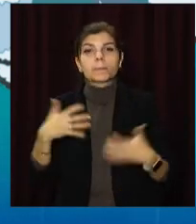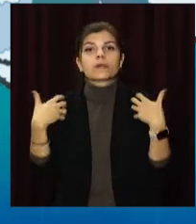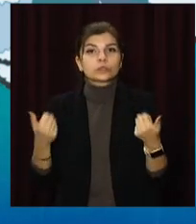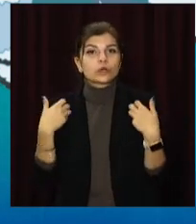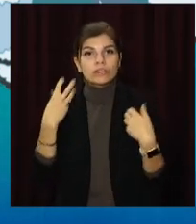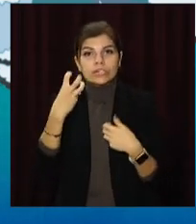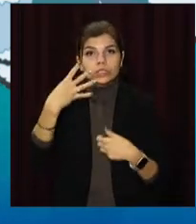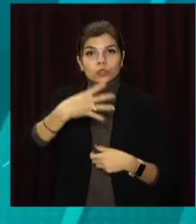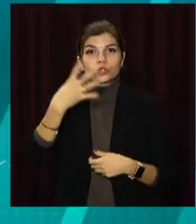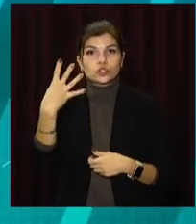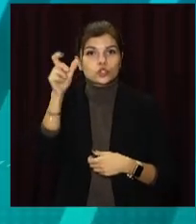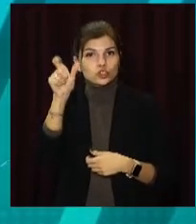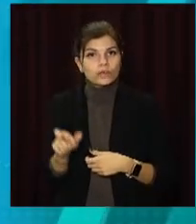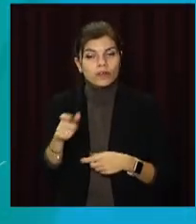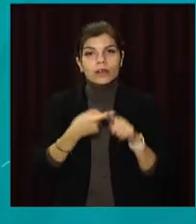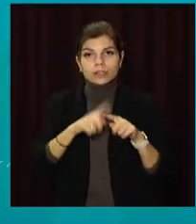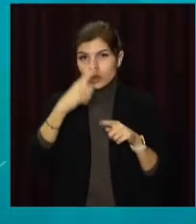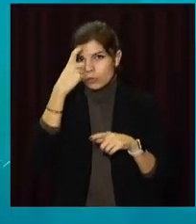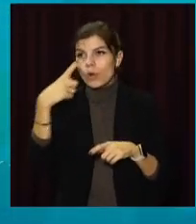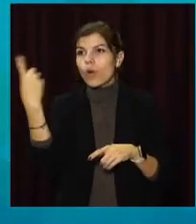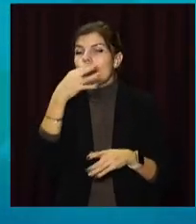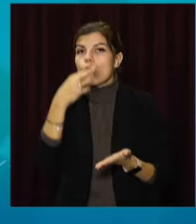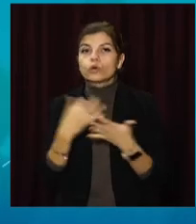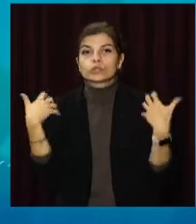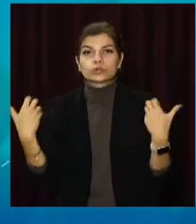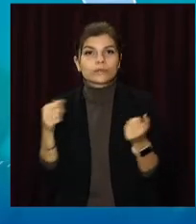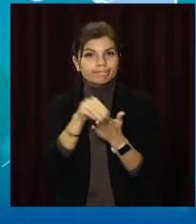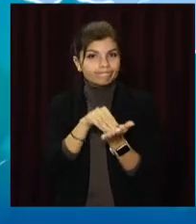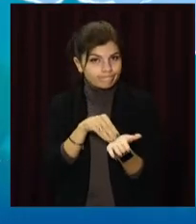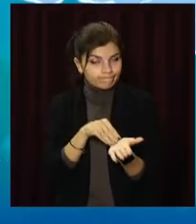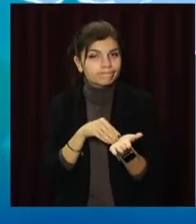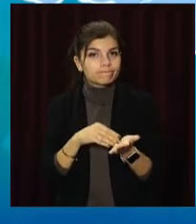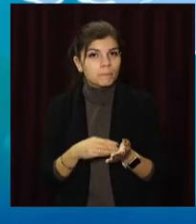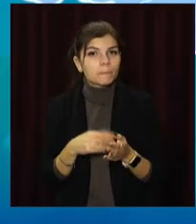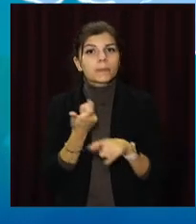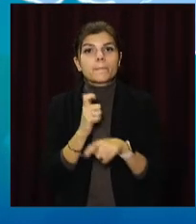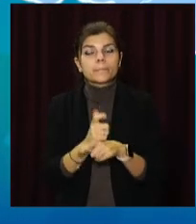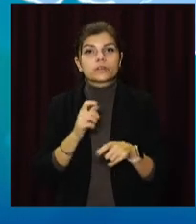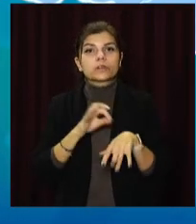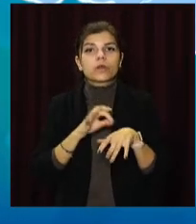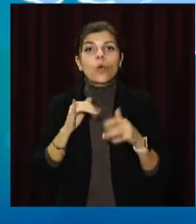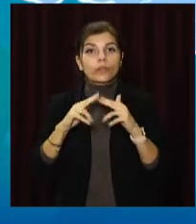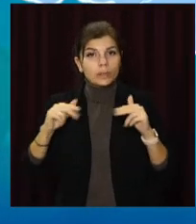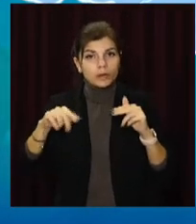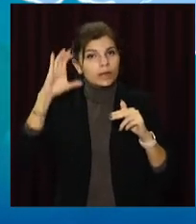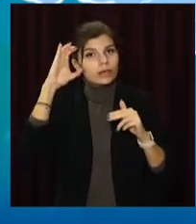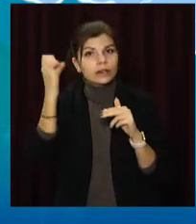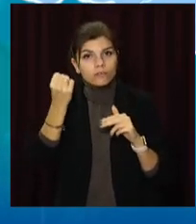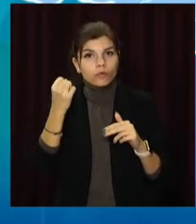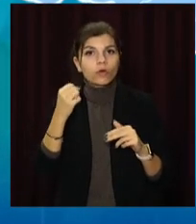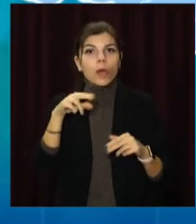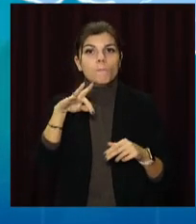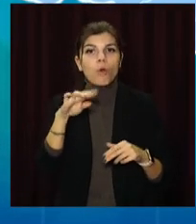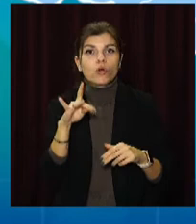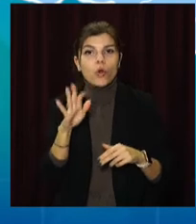корону 344 людини, повідомляють в обласному департаменті охорони здоров'я. Найбільше недужих у Дніпрі, Кривому Розі,